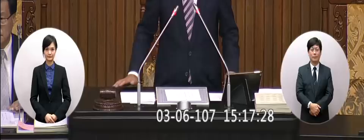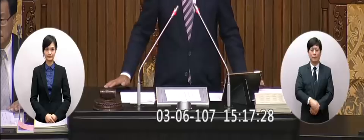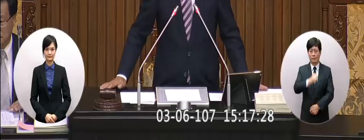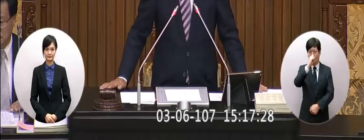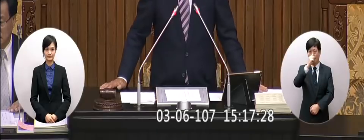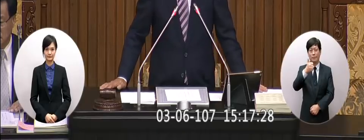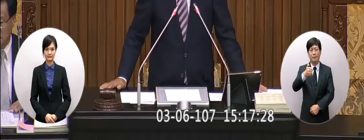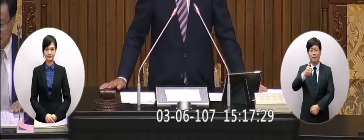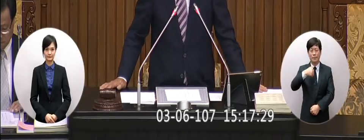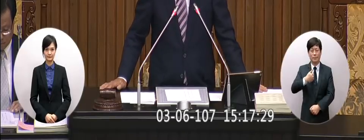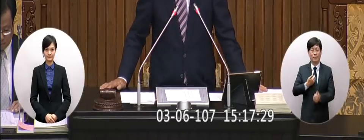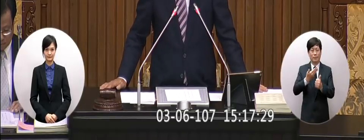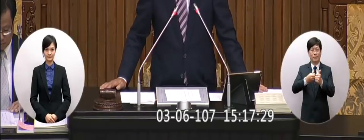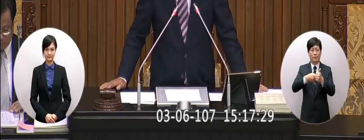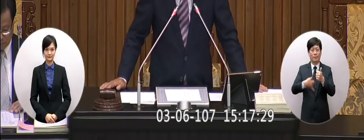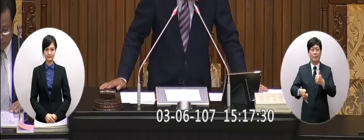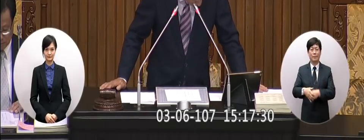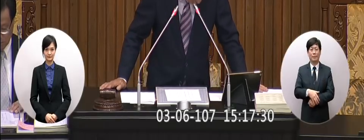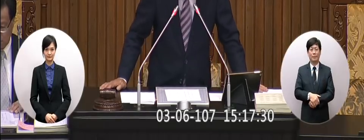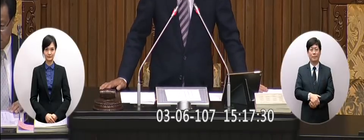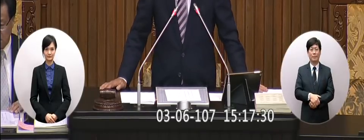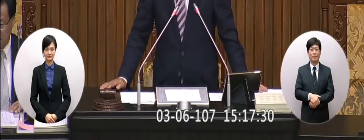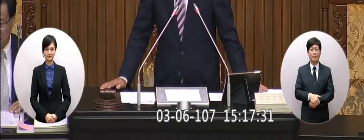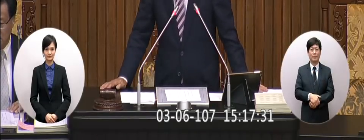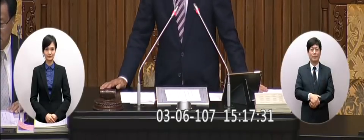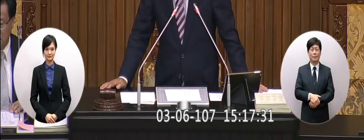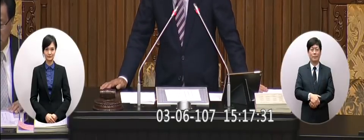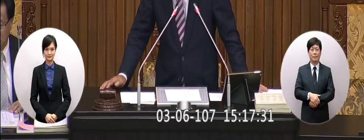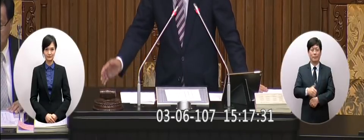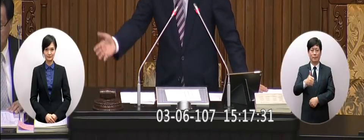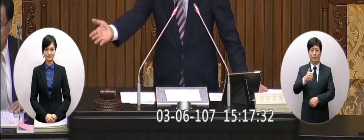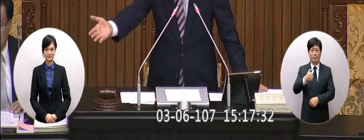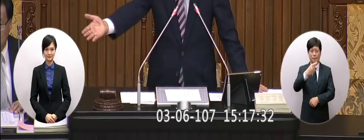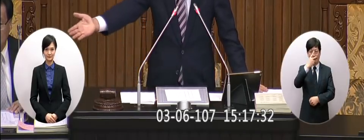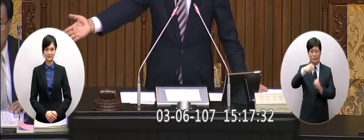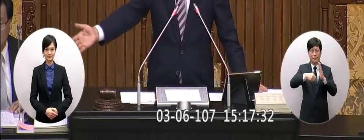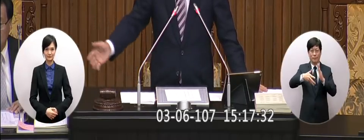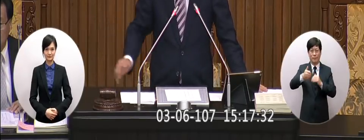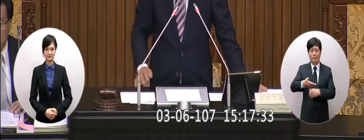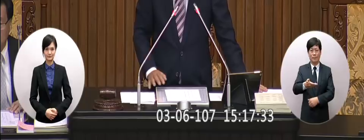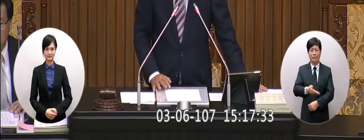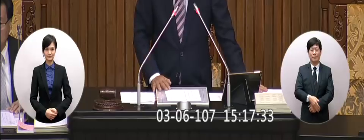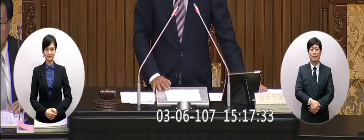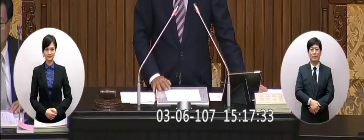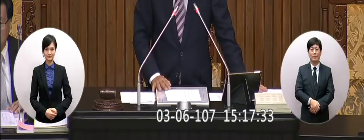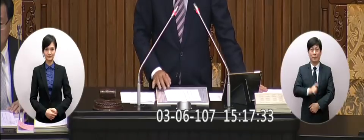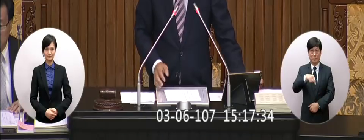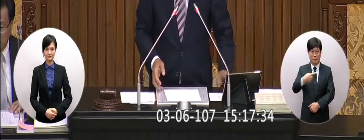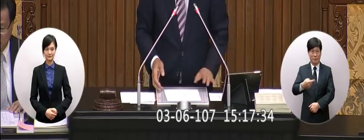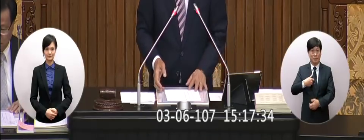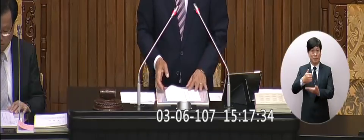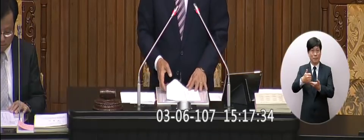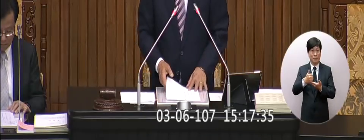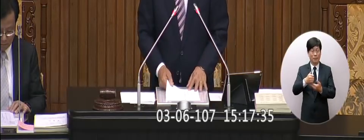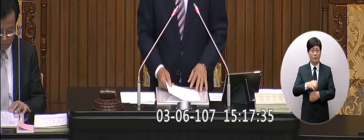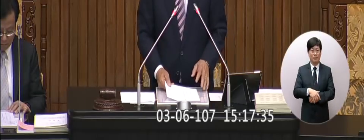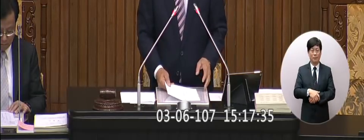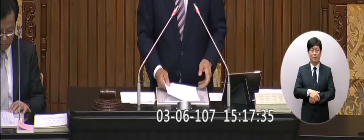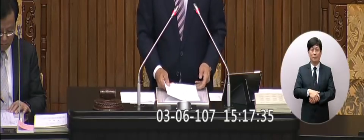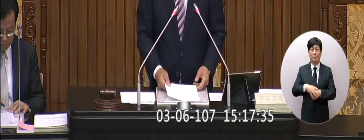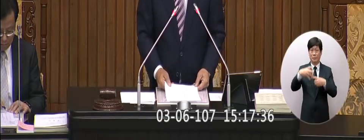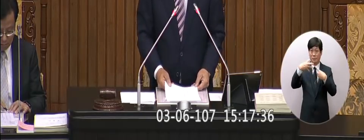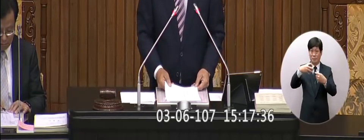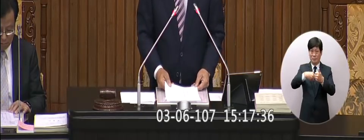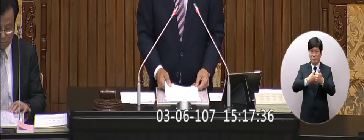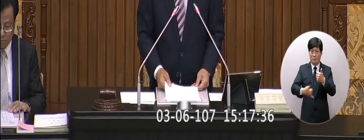好，谢谢司委员。好，谢谢赖院长。好，来，下一位，我们请中委